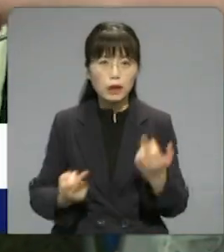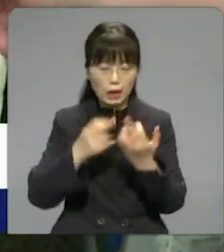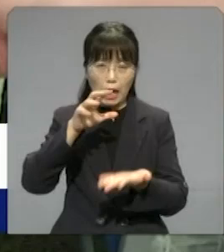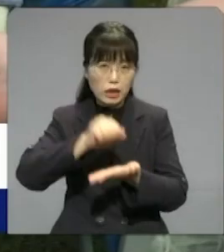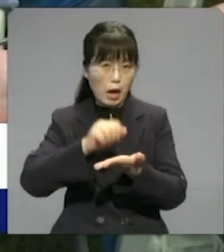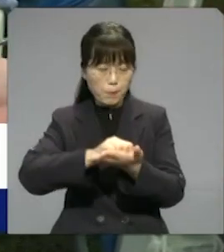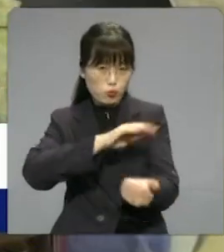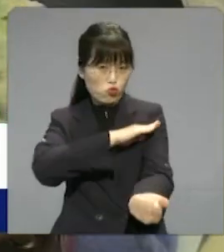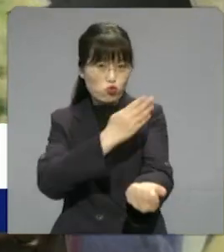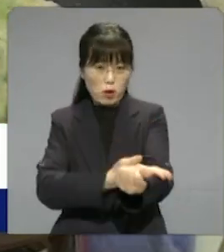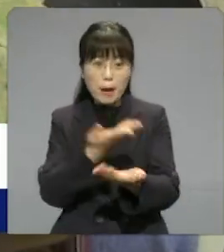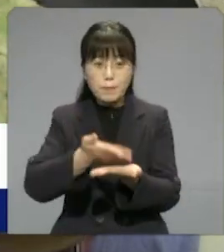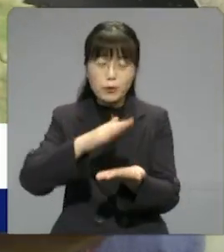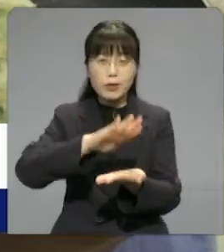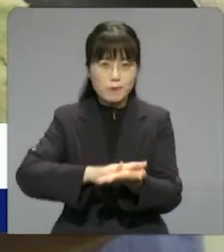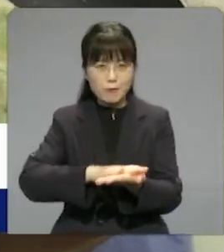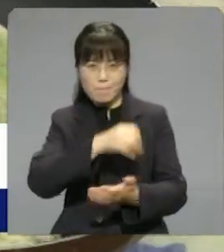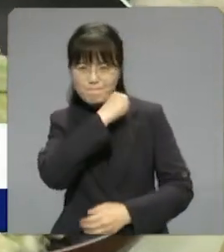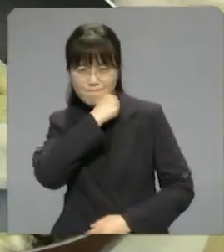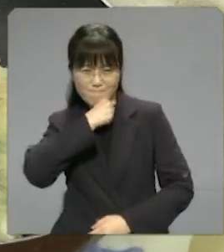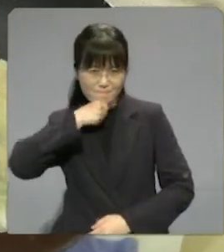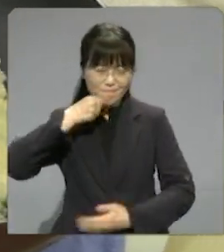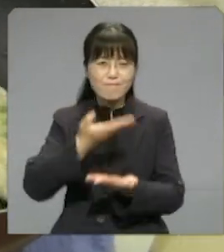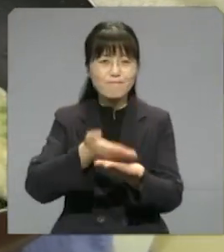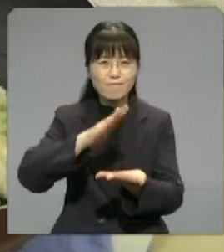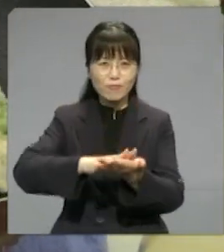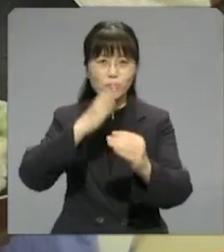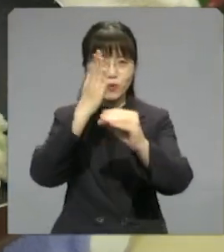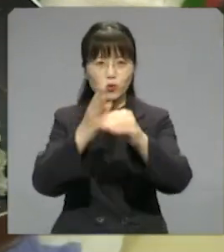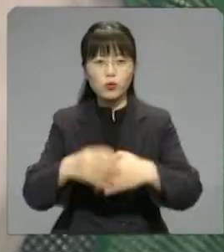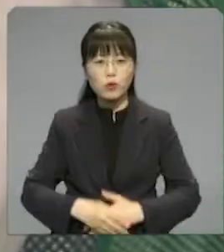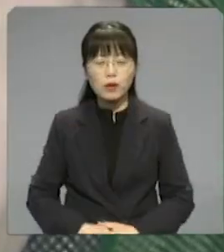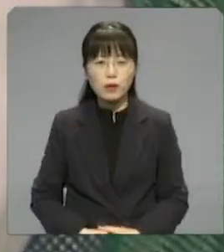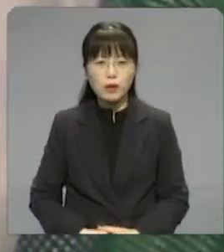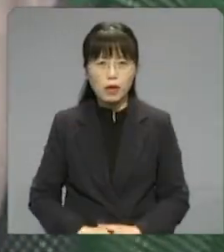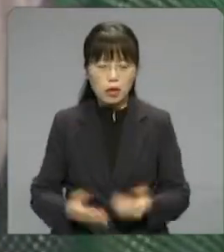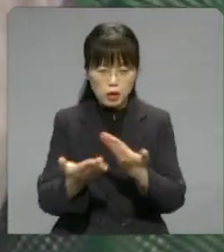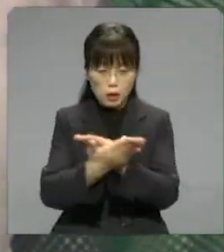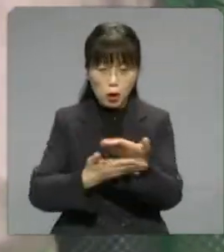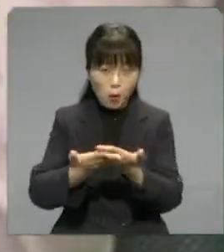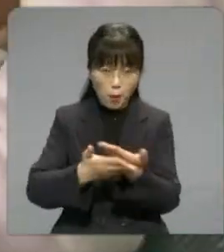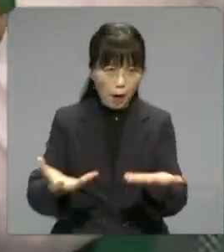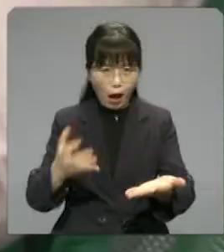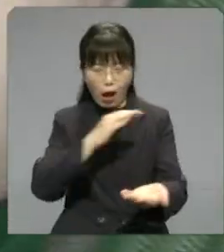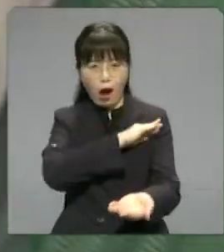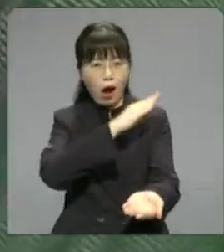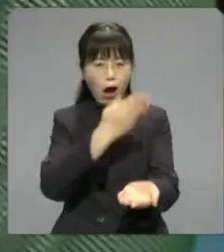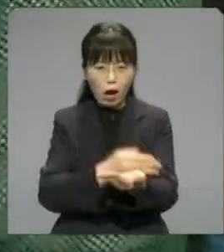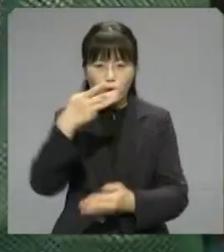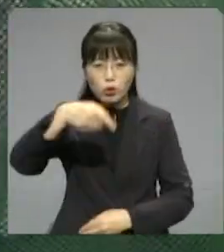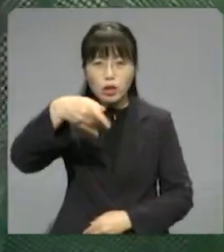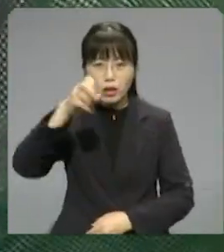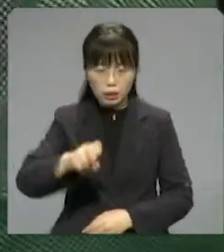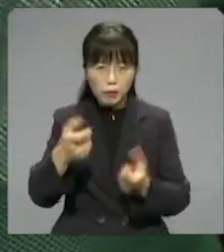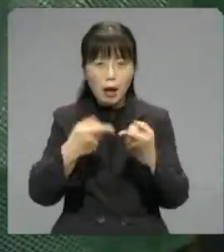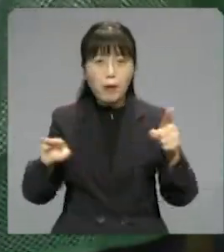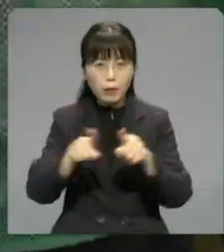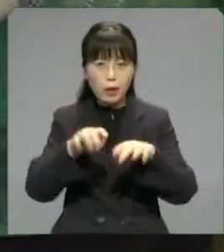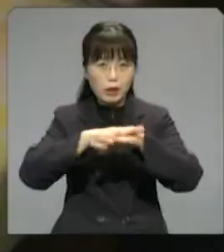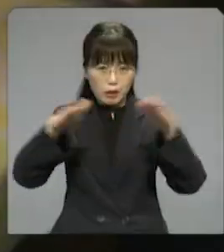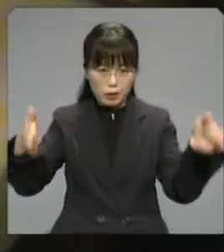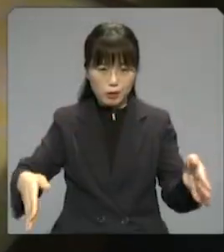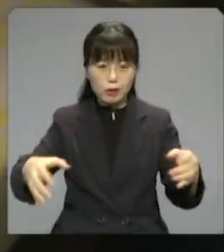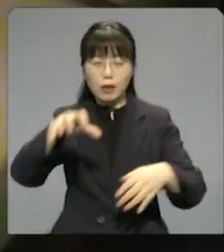산나물이 듬뿍 담긴 부침개가 노릇노릇 먹음직스럽게 부쳐집니다. 접시에 한가득 담긴 산채 튀김과 함께 상위에